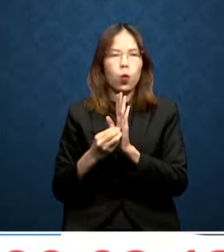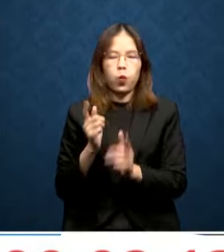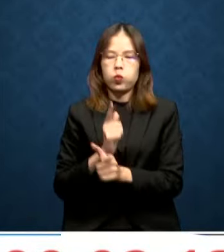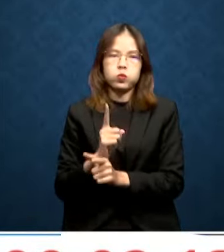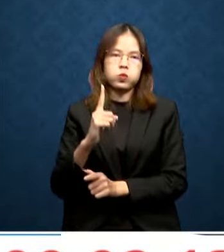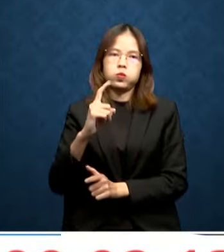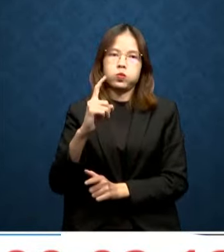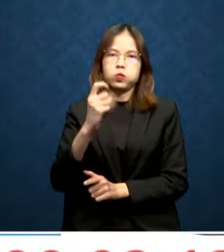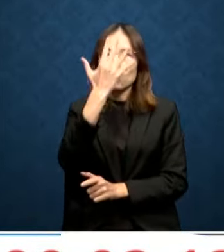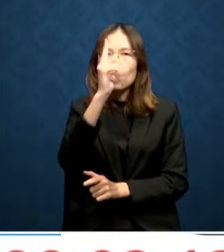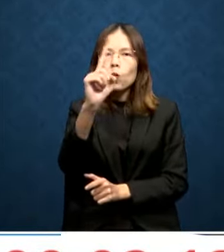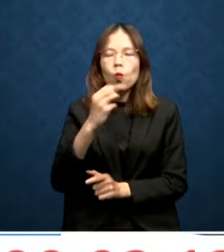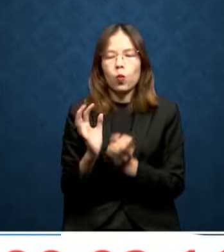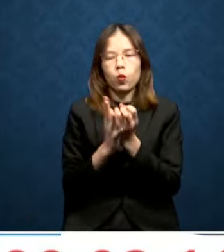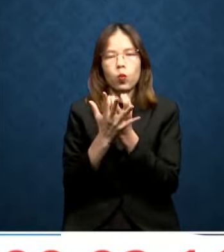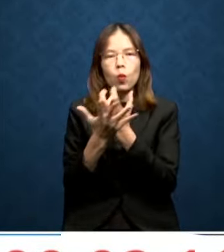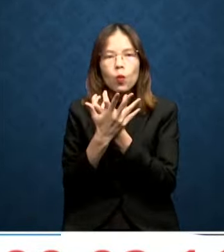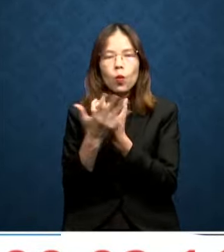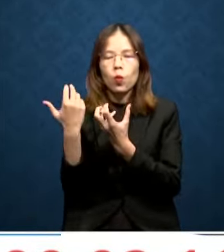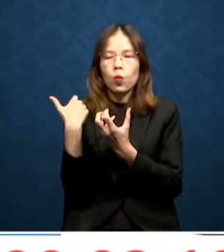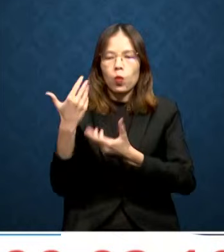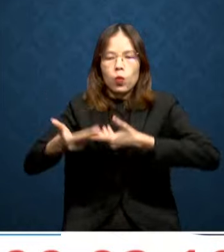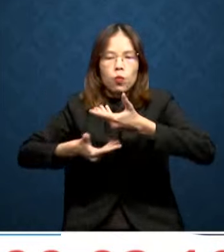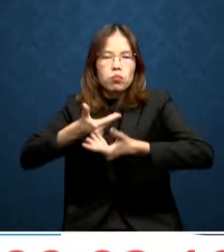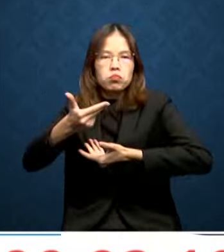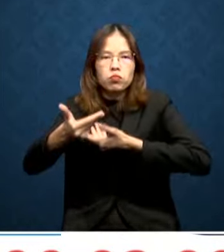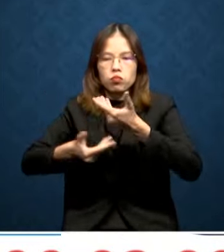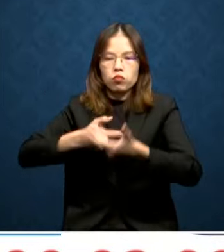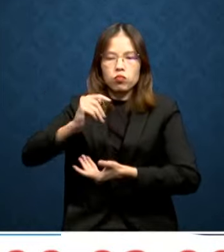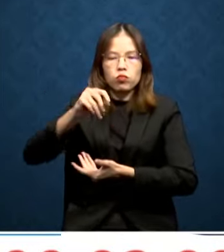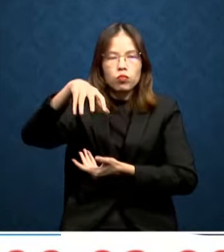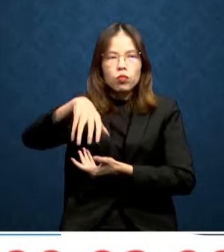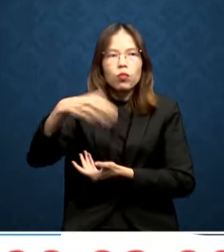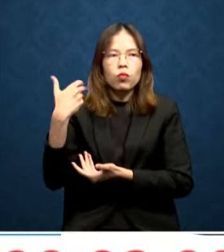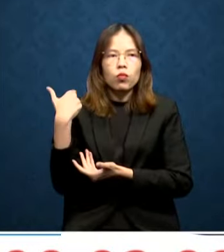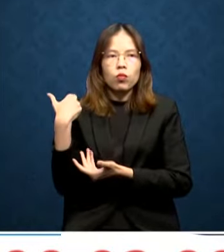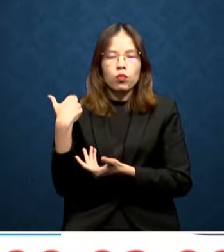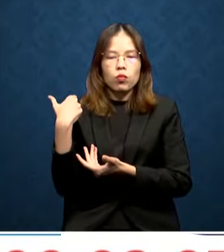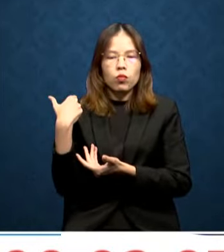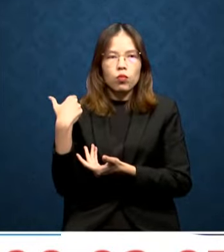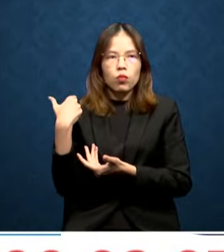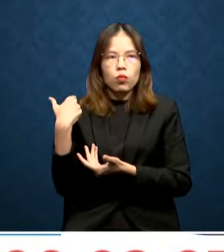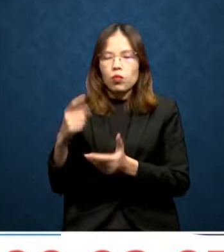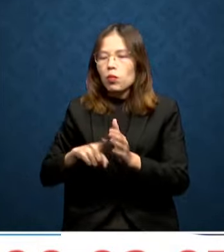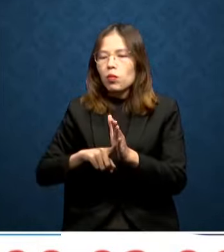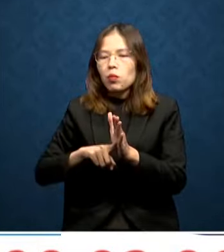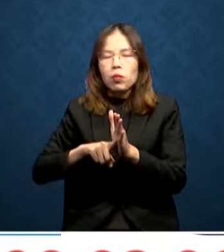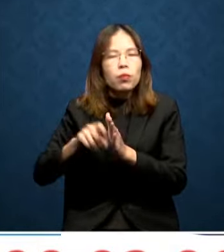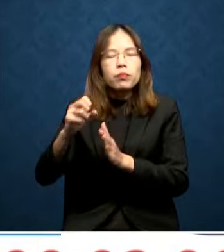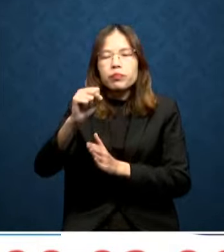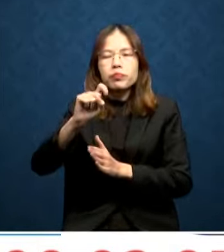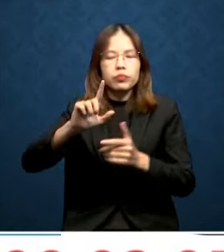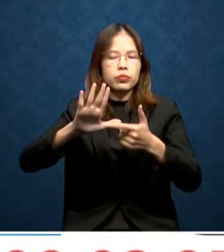ค่ะเพราะพืชผักที่ตลาด 4มุมเมืองนั้นเต็มไปด้วยสารพิษไส้เดือนตายหมด